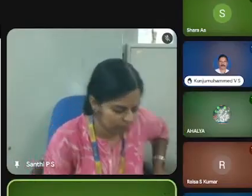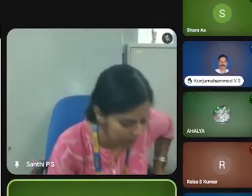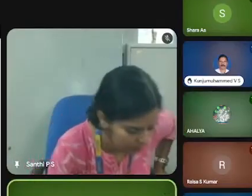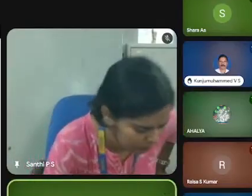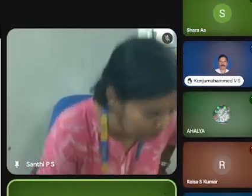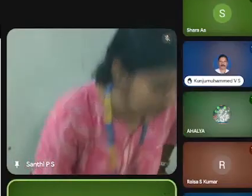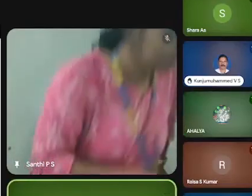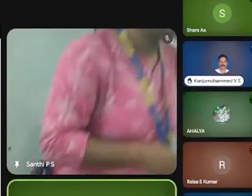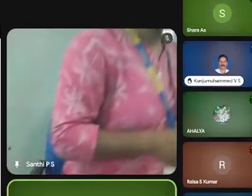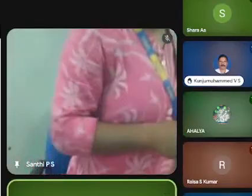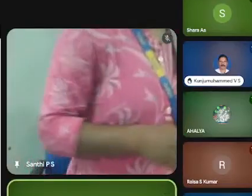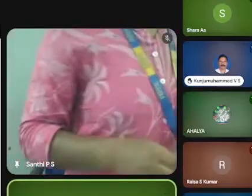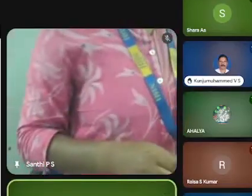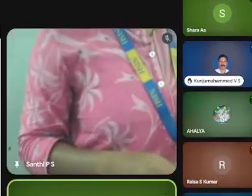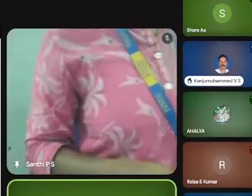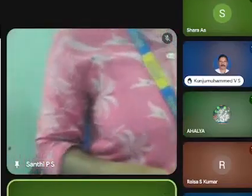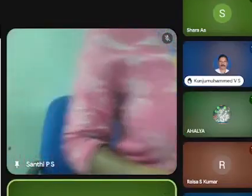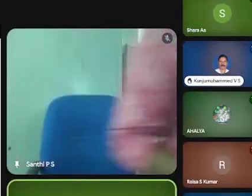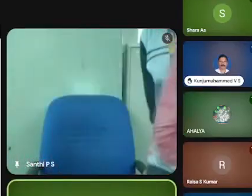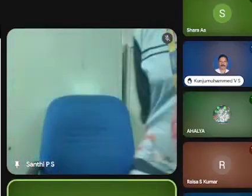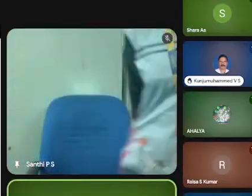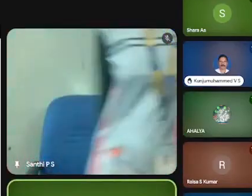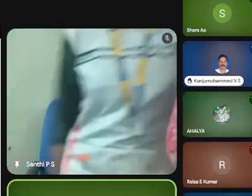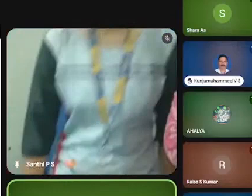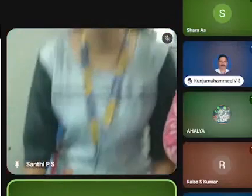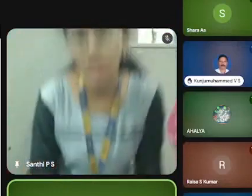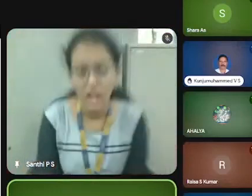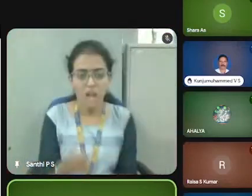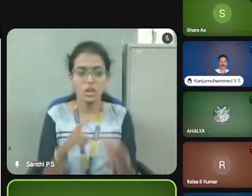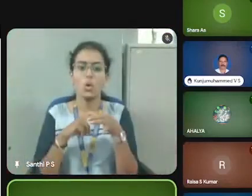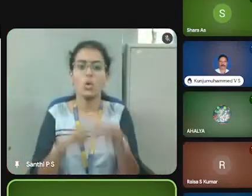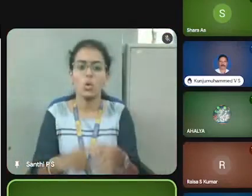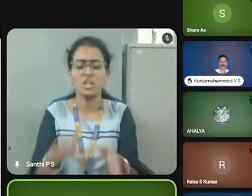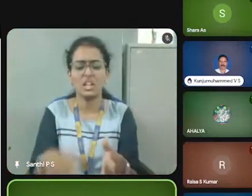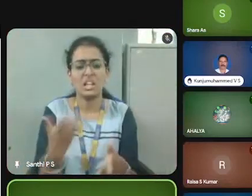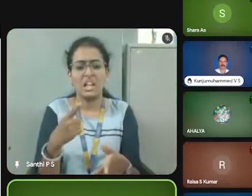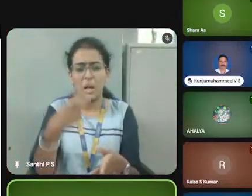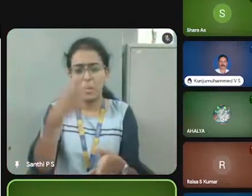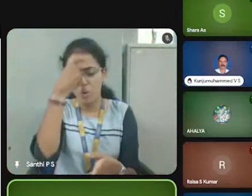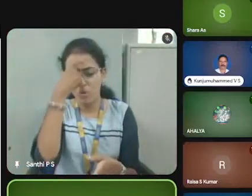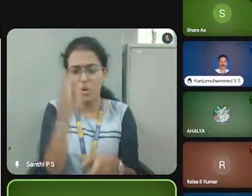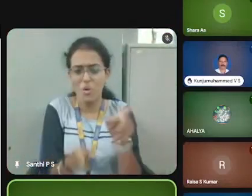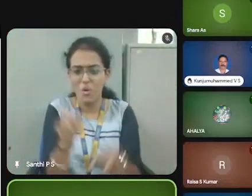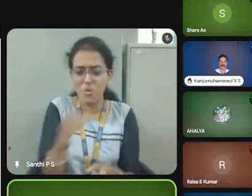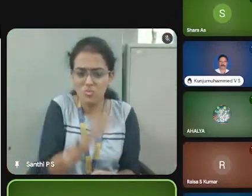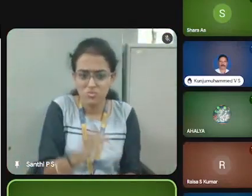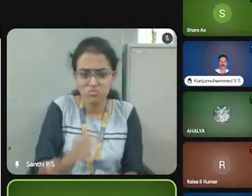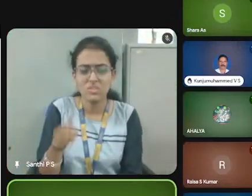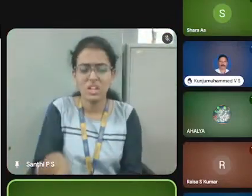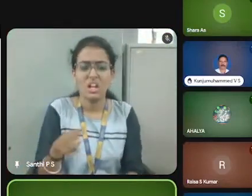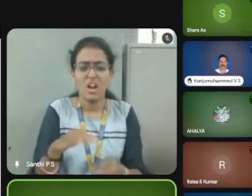അടുത്തൊരു ചോദ്യം ചാറ്റ് ബോക്സിലുള്ളത്, ഇത്തരം പ്രോബ്ലംസ് ഉള്ള കുട്ടികൾ ഹയർ എഡ്യൂക്കേഷൻ ചെയ്യുകയും ജോബിൽ നല്ല രീതിയിൽ പെർഫോമൻസ്